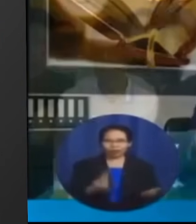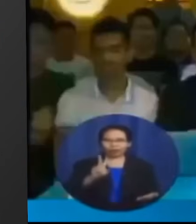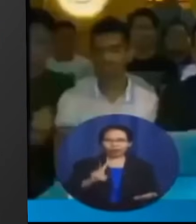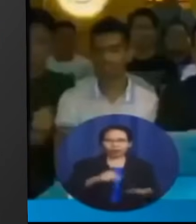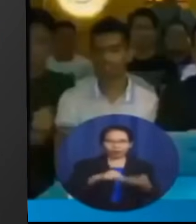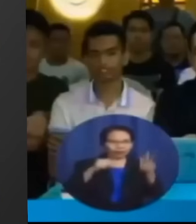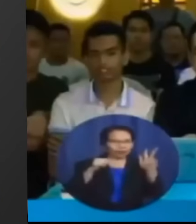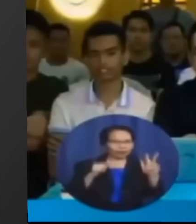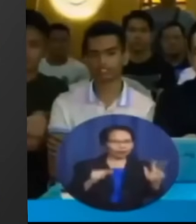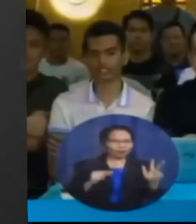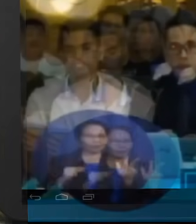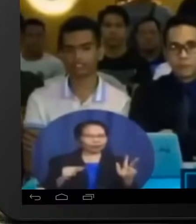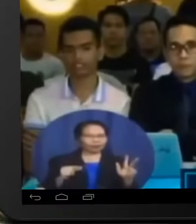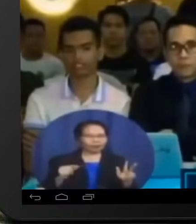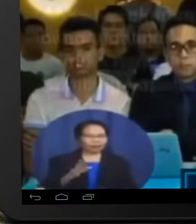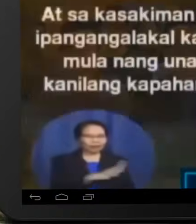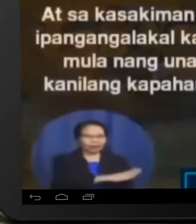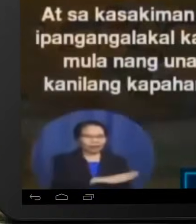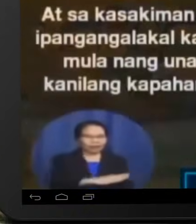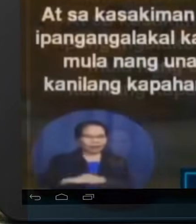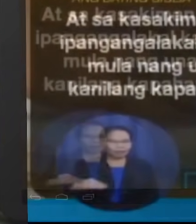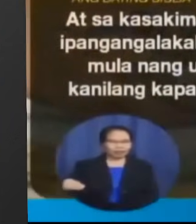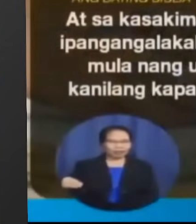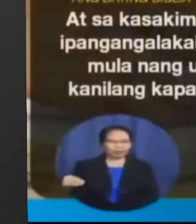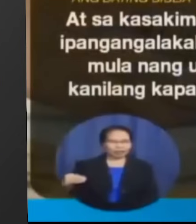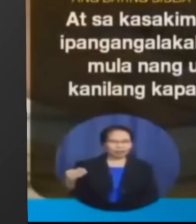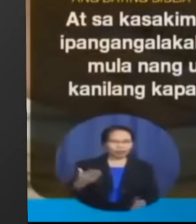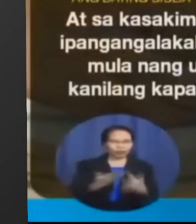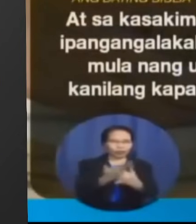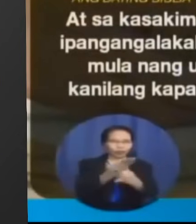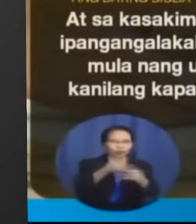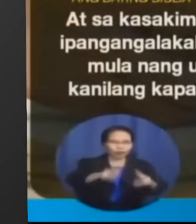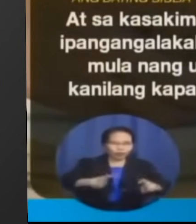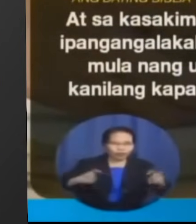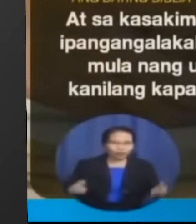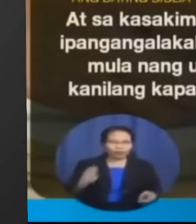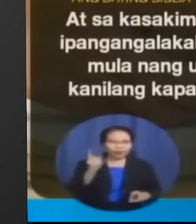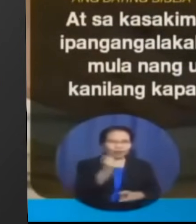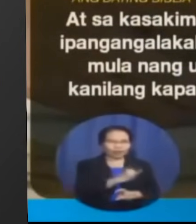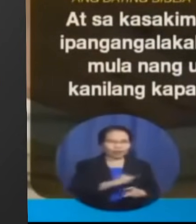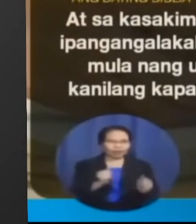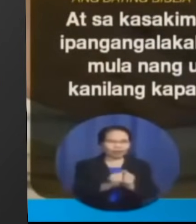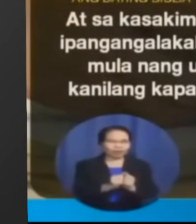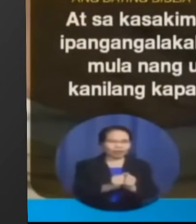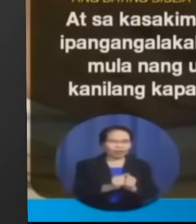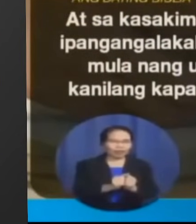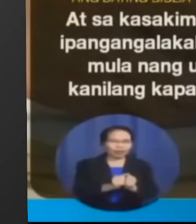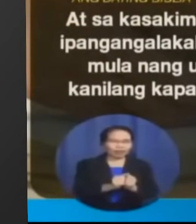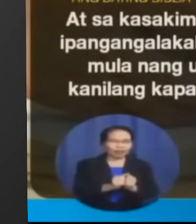2:3. At sa kasakiman sa mga pakunwaring salita ay ipangangalakal